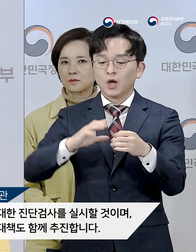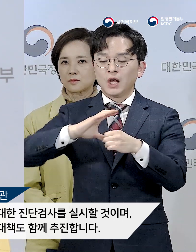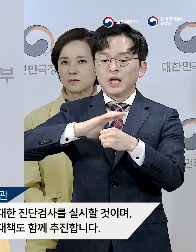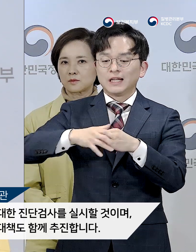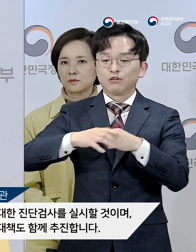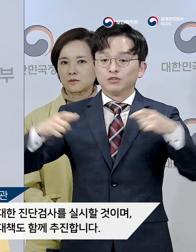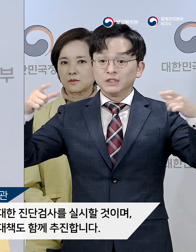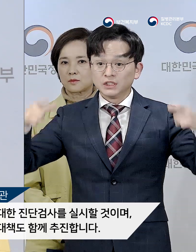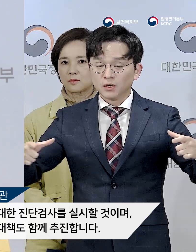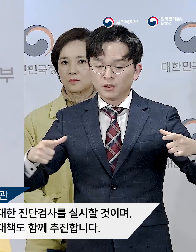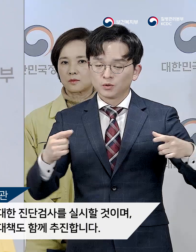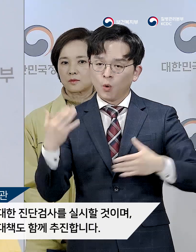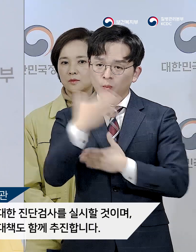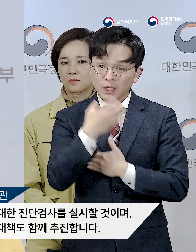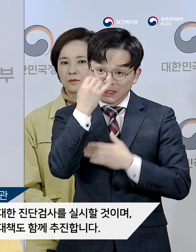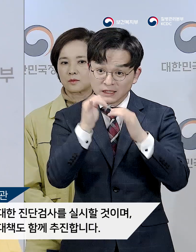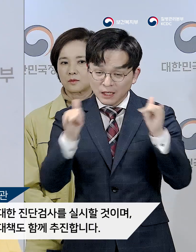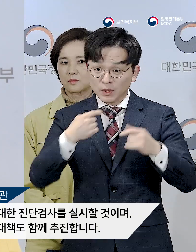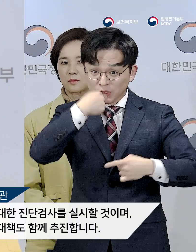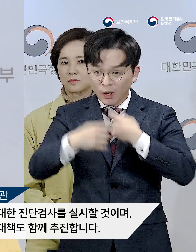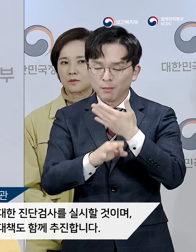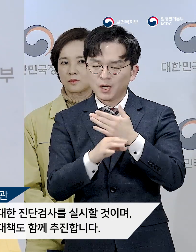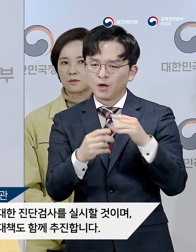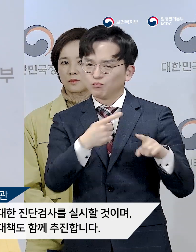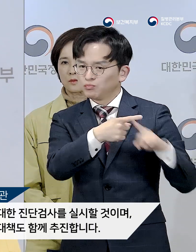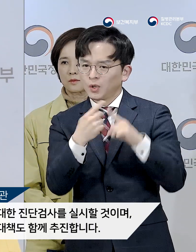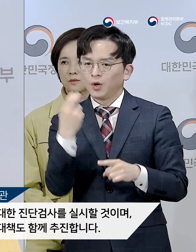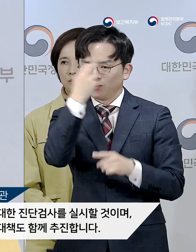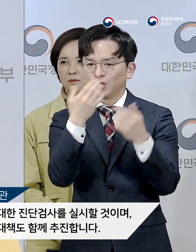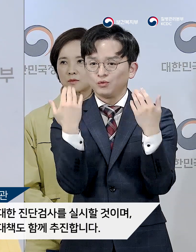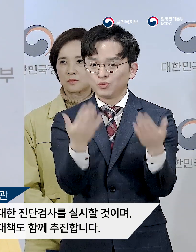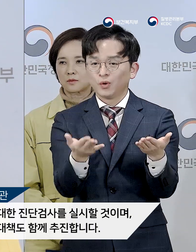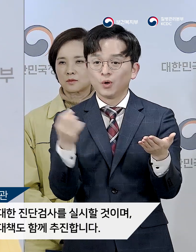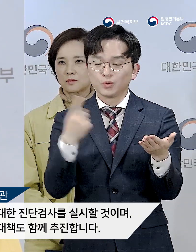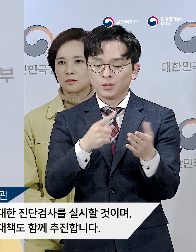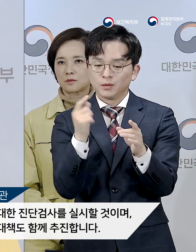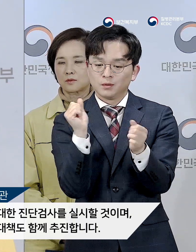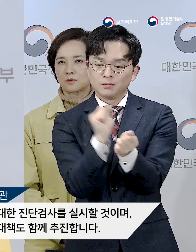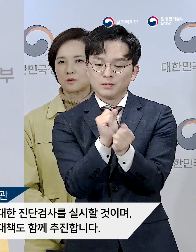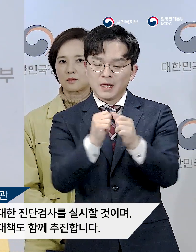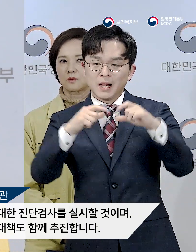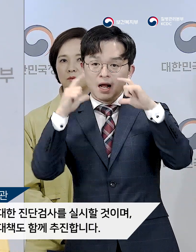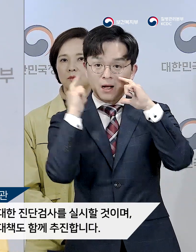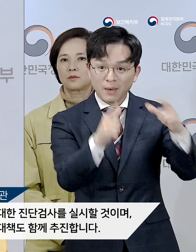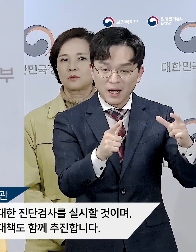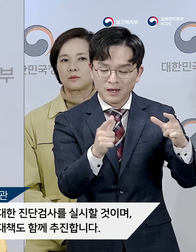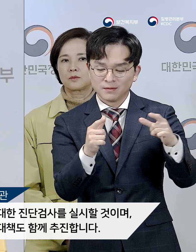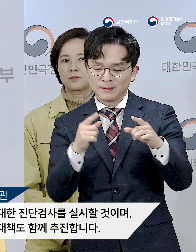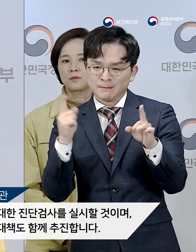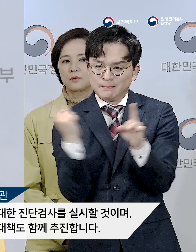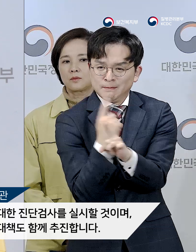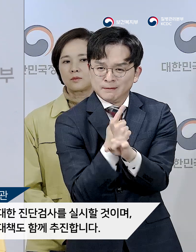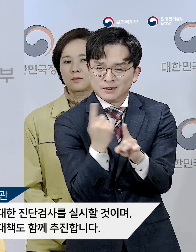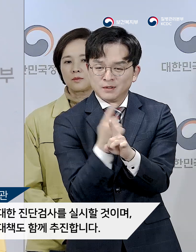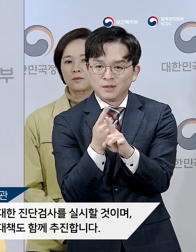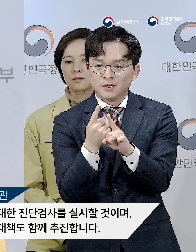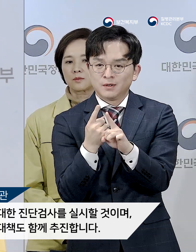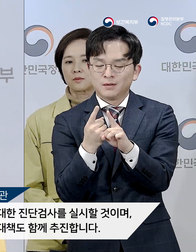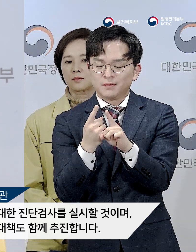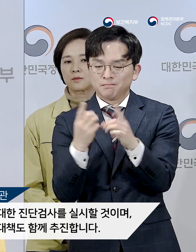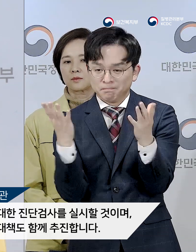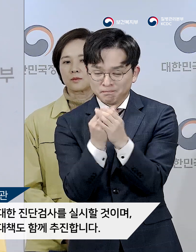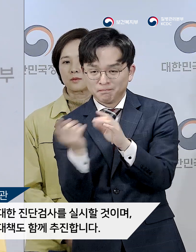대한 진단검사를 실시할 것이며 확진 환자들의 완치를 위한 치료에 매진하는 비상대책도